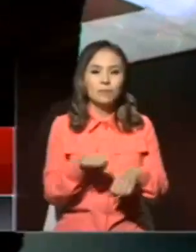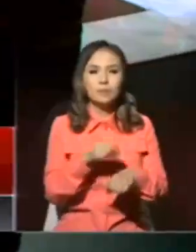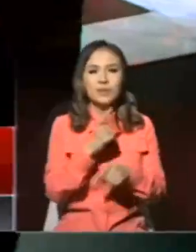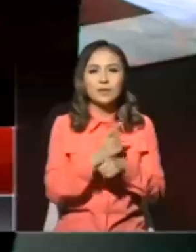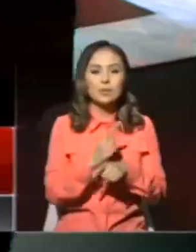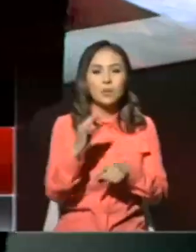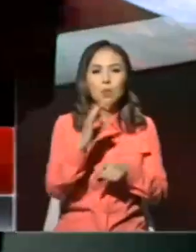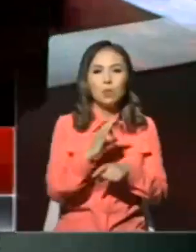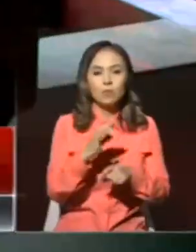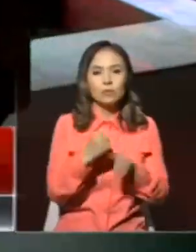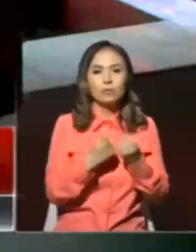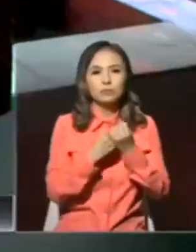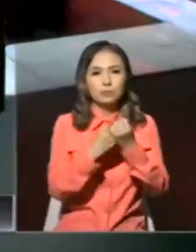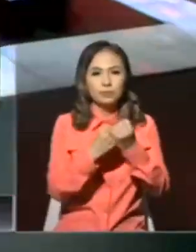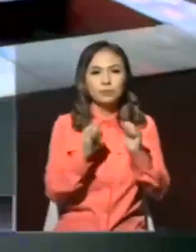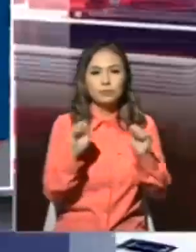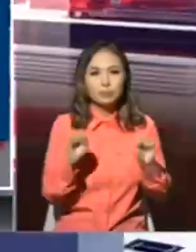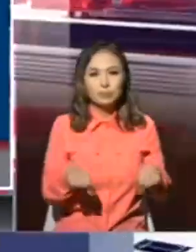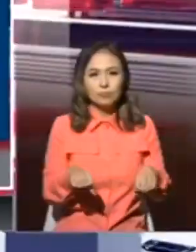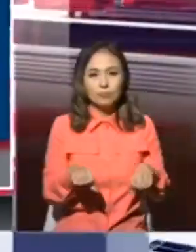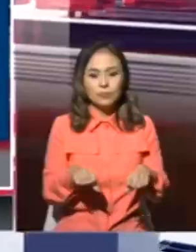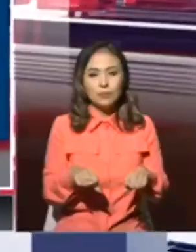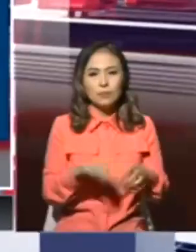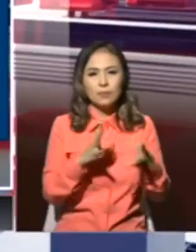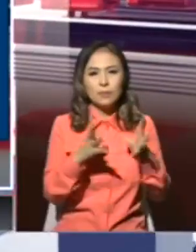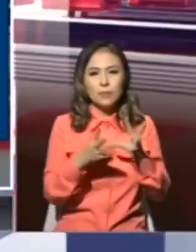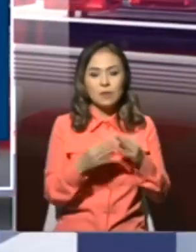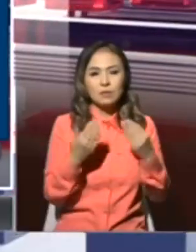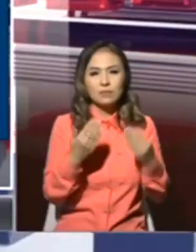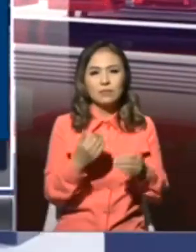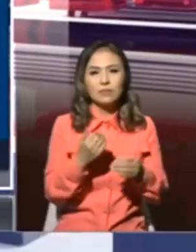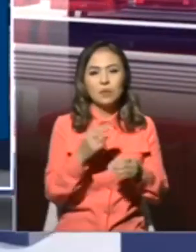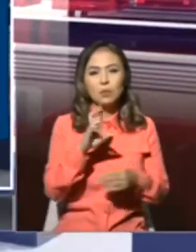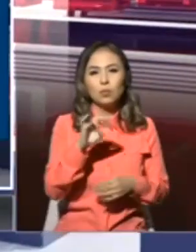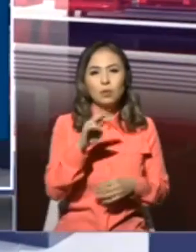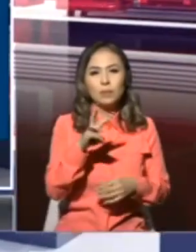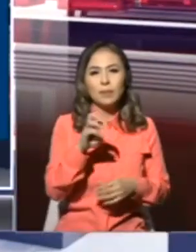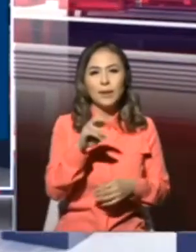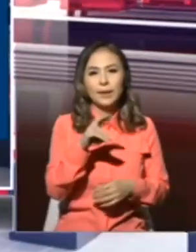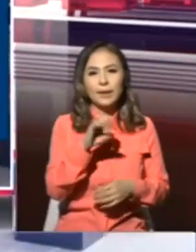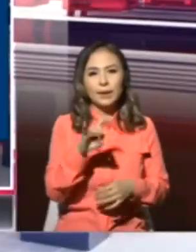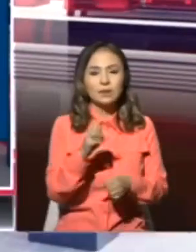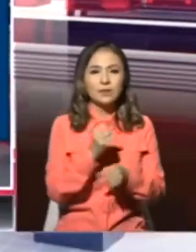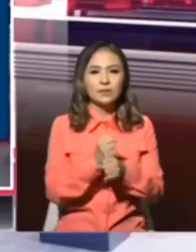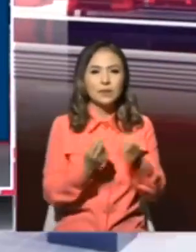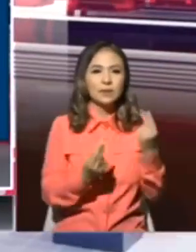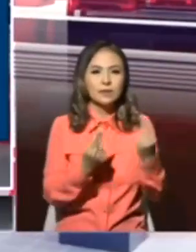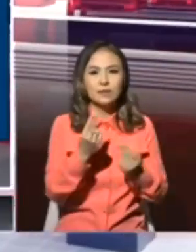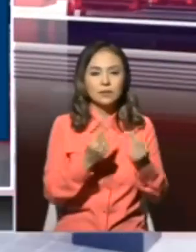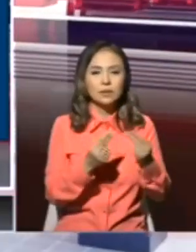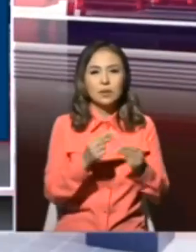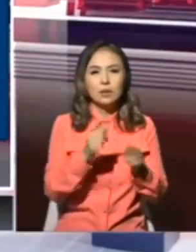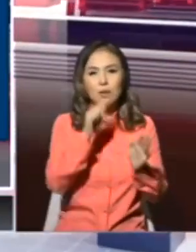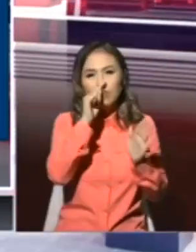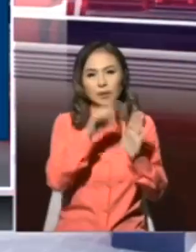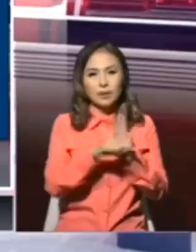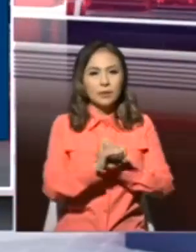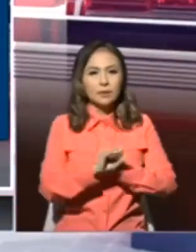туралы ұсынысты қолдауға болады дейді. Әйтсе де мұндай қадам букмекерлік кеңселердің спорт ұйымдарымен әріптестігіне әсер етпеуі